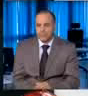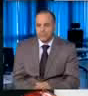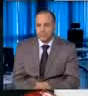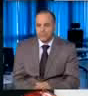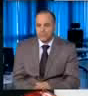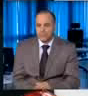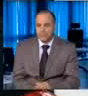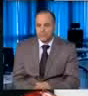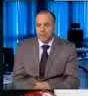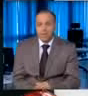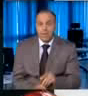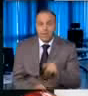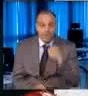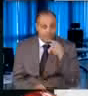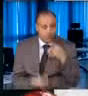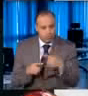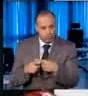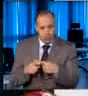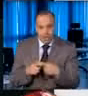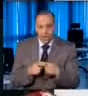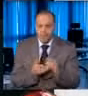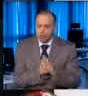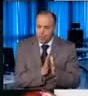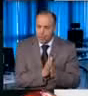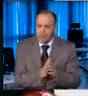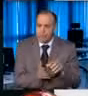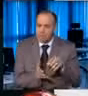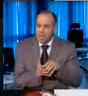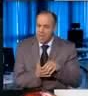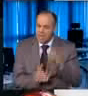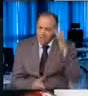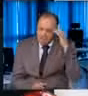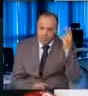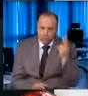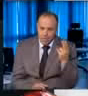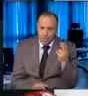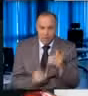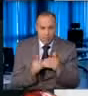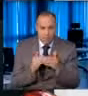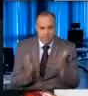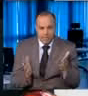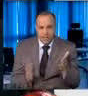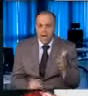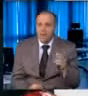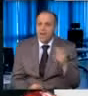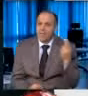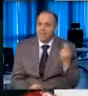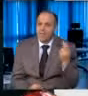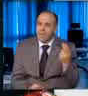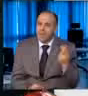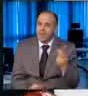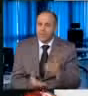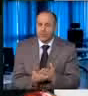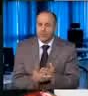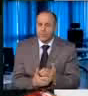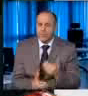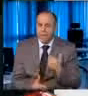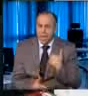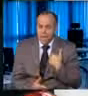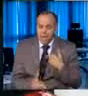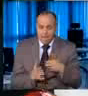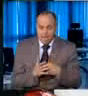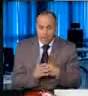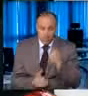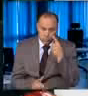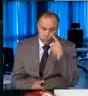تعدت يعني في إطار شراكة مع المجتمع المدني مع مركز ثقافي الجامعي، انفتاح على الطلبة على الشباب على المجتمع المدني. الإسلامي، ومع ملاحظات